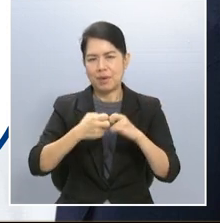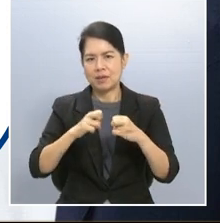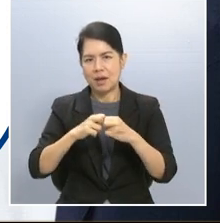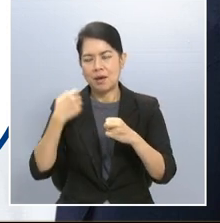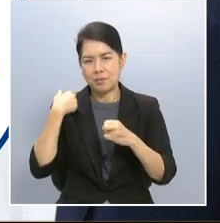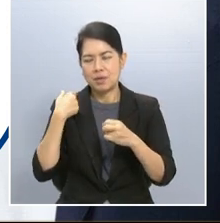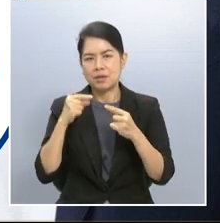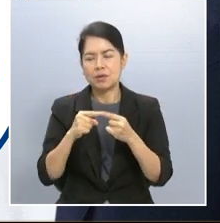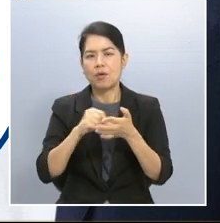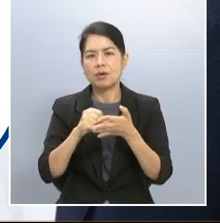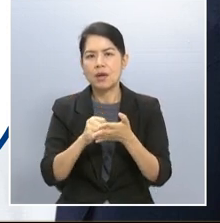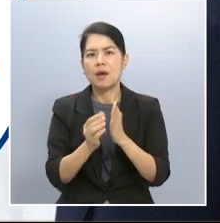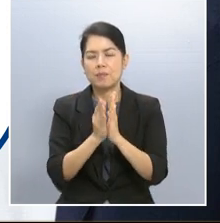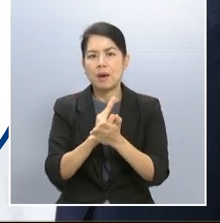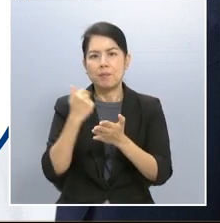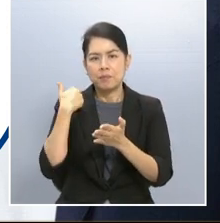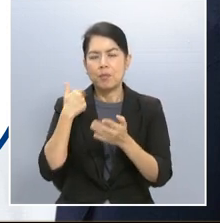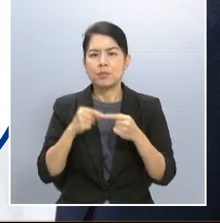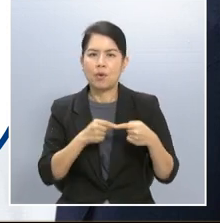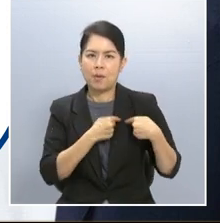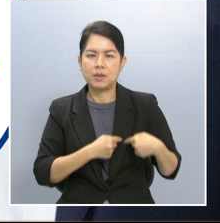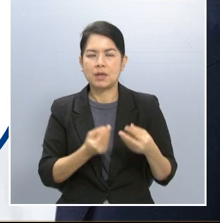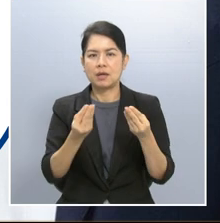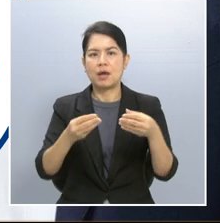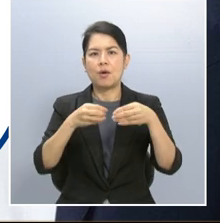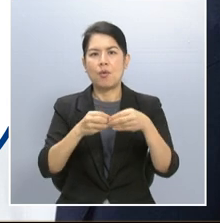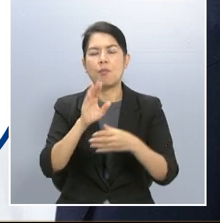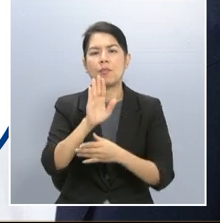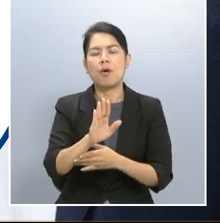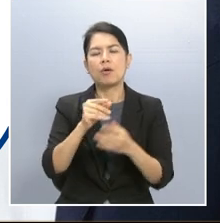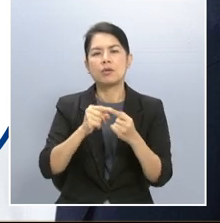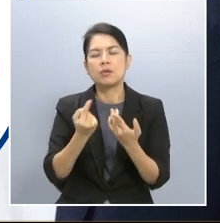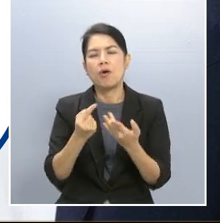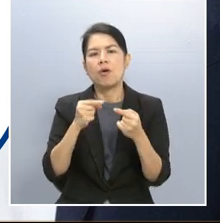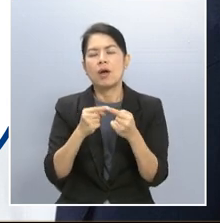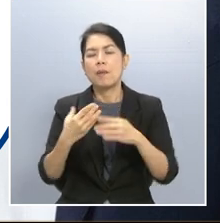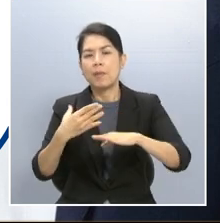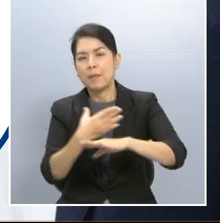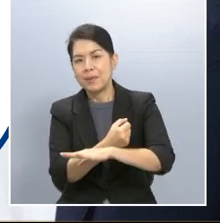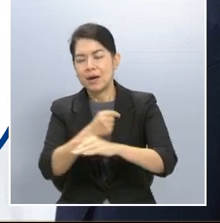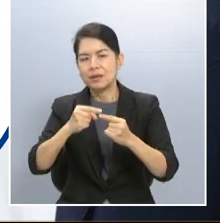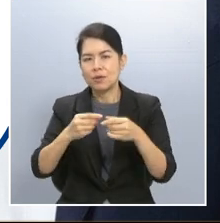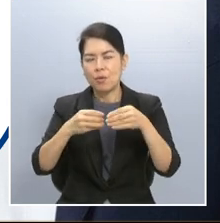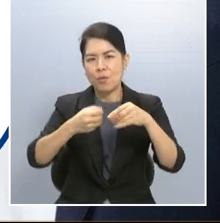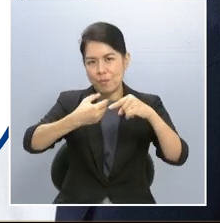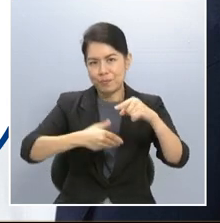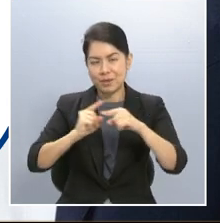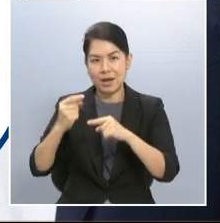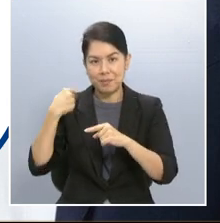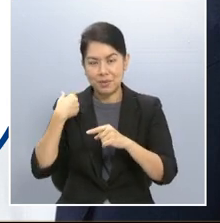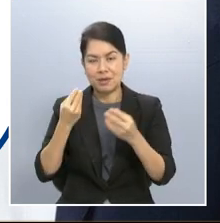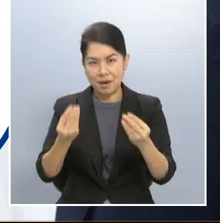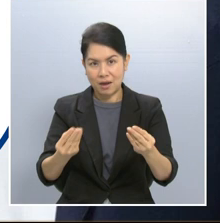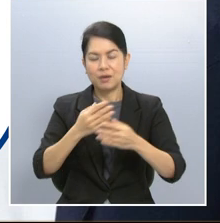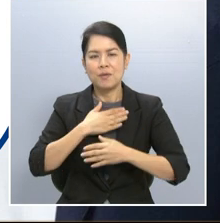ขอเป็นกำลังใจให้กับเพื่อนนักการเมืองจากทุกพรรคและขอเป็นกำลังใจขอให้กำลังใจเป็นพิเศษกับนักการเมือง